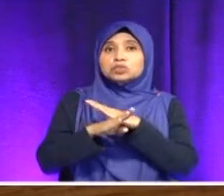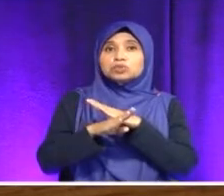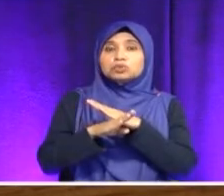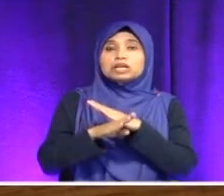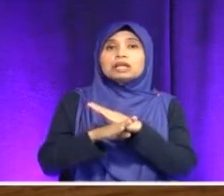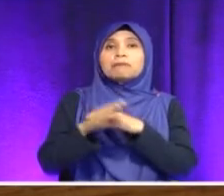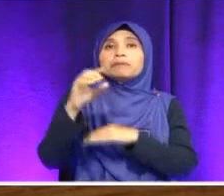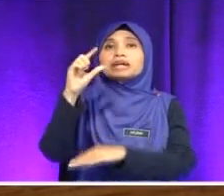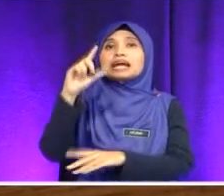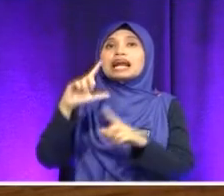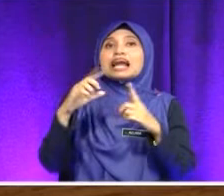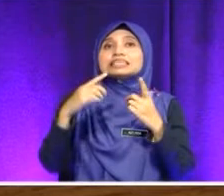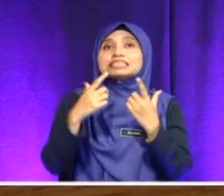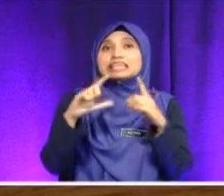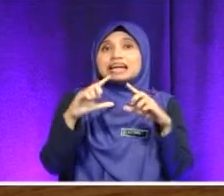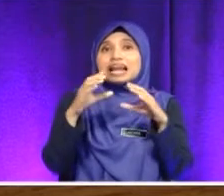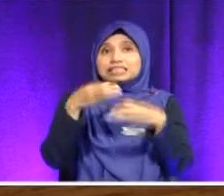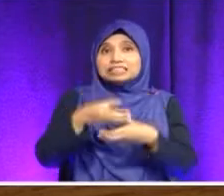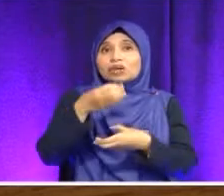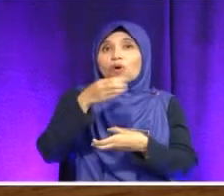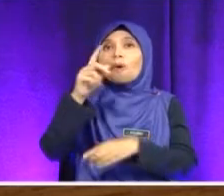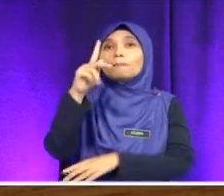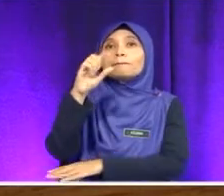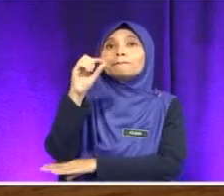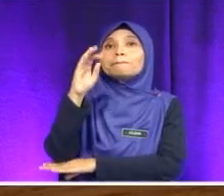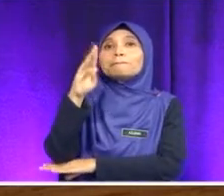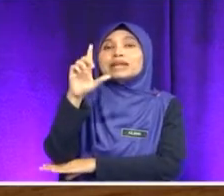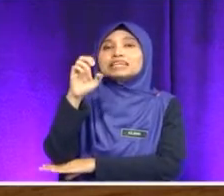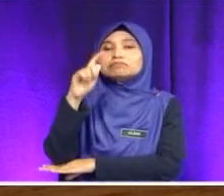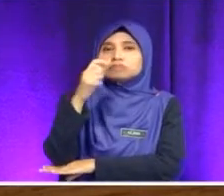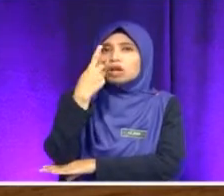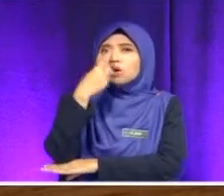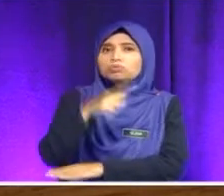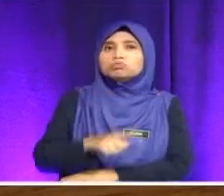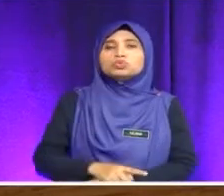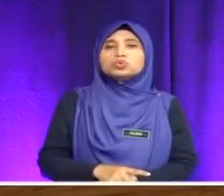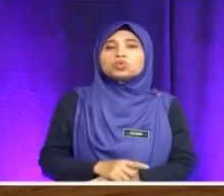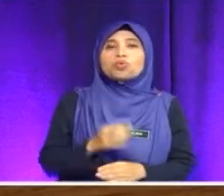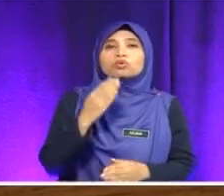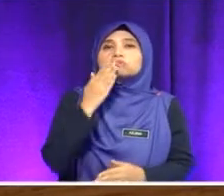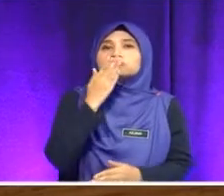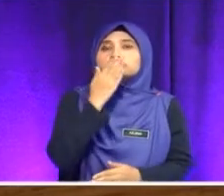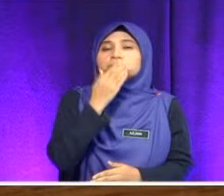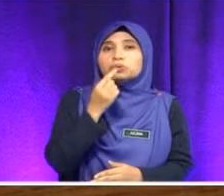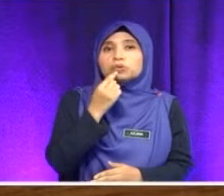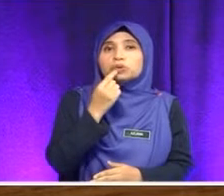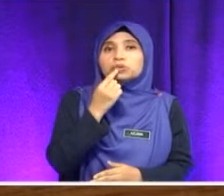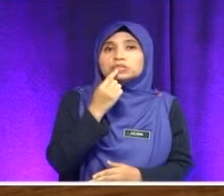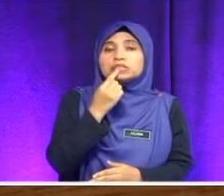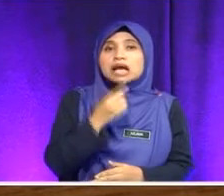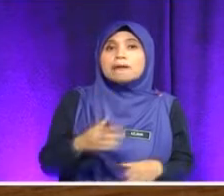Goblet Oke kegunaan jenek ini digunakan untuk mengecek mulut melindungi